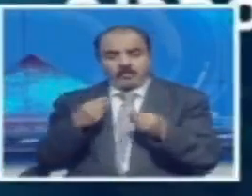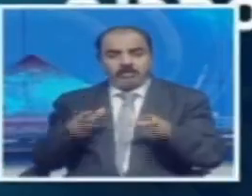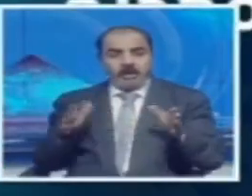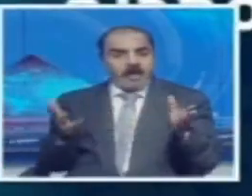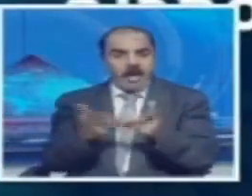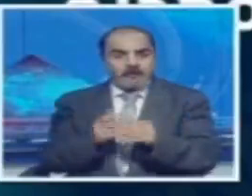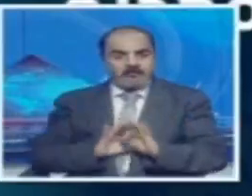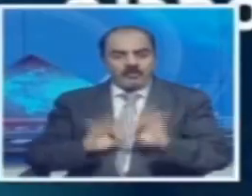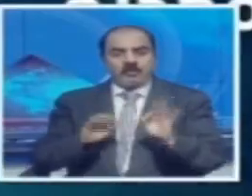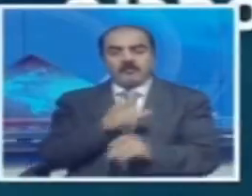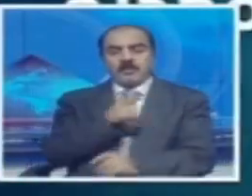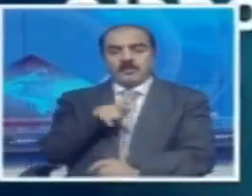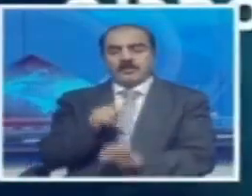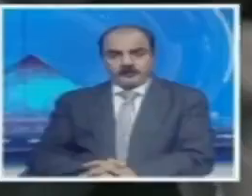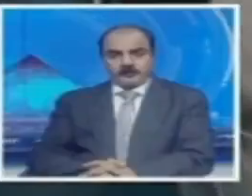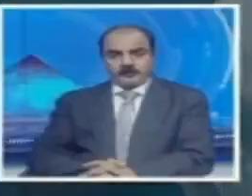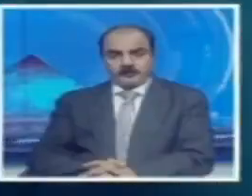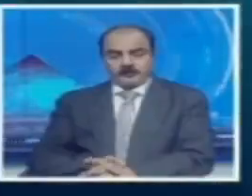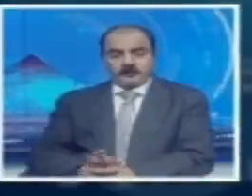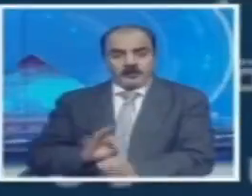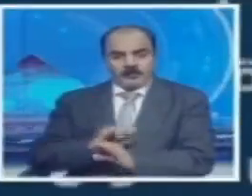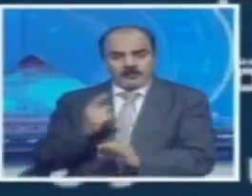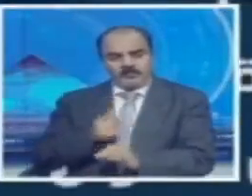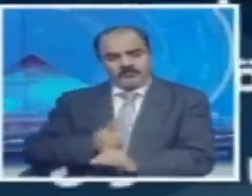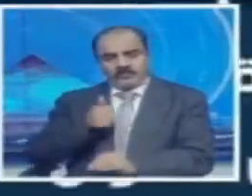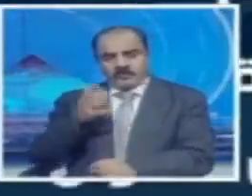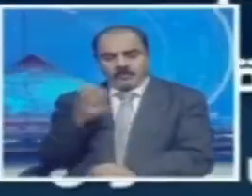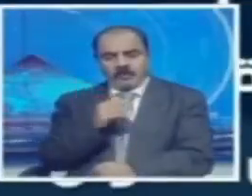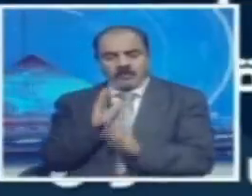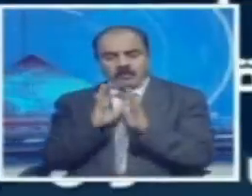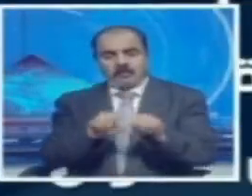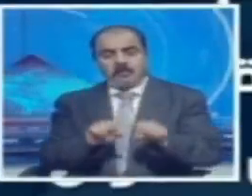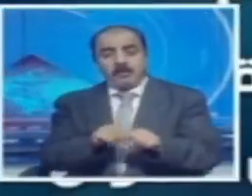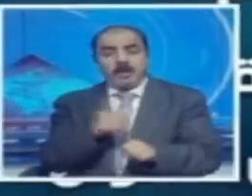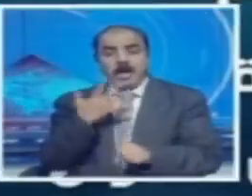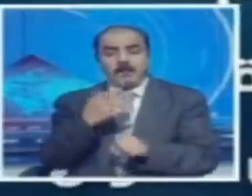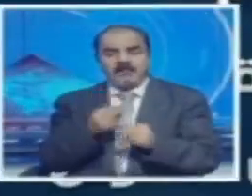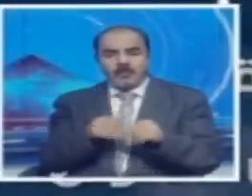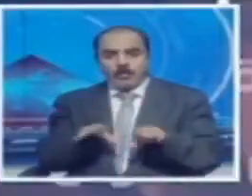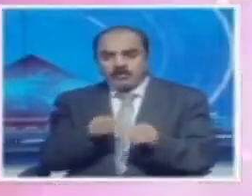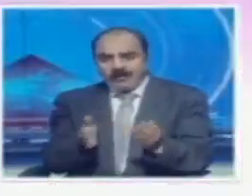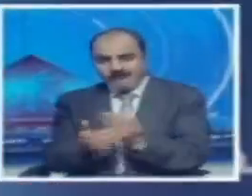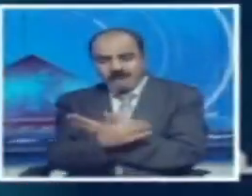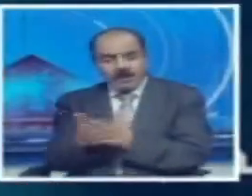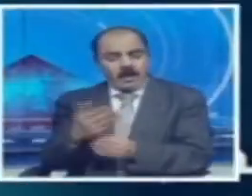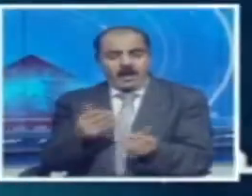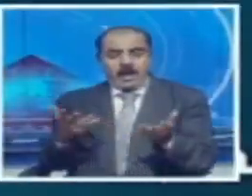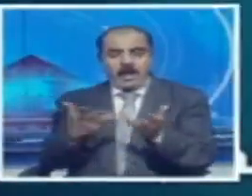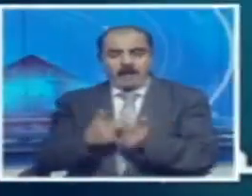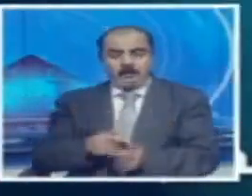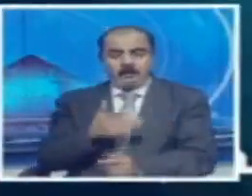المخدرة المضبوطة ب 160 مليون جنيه. ونجحت الأجهزة الأمنية في ضبط 5 قضايا غسل أموال بقيمة إجمالية